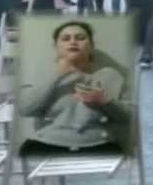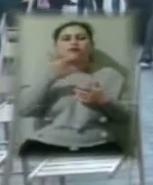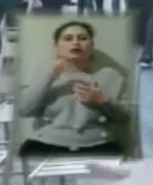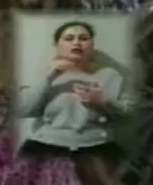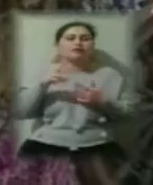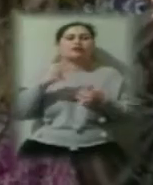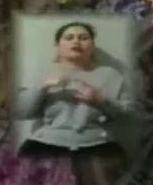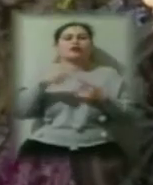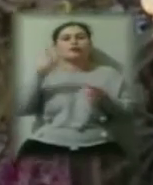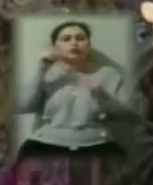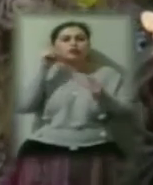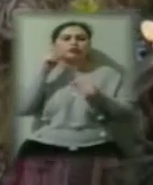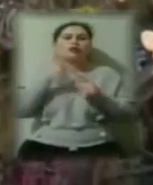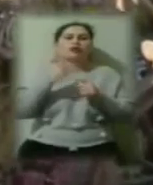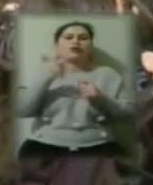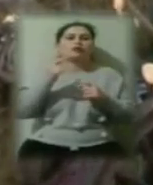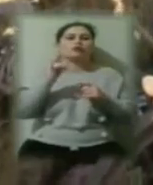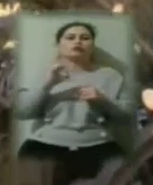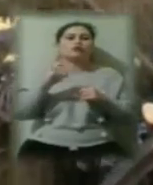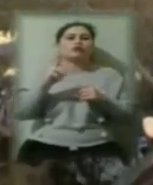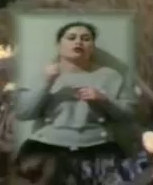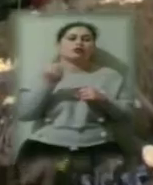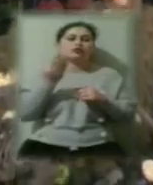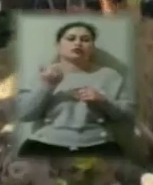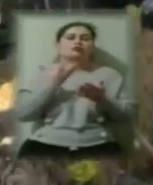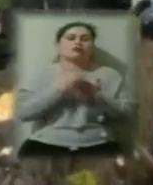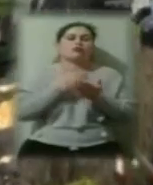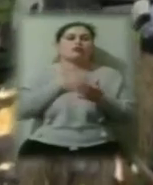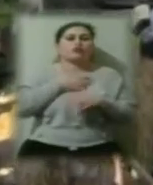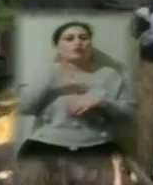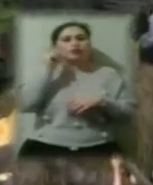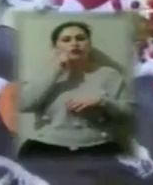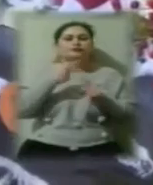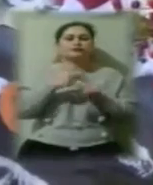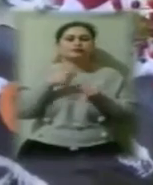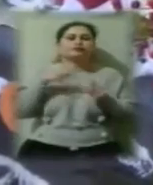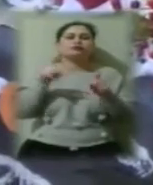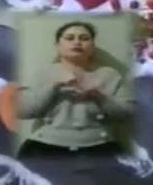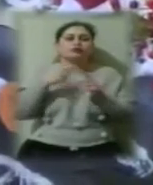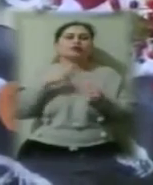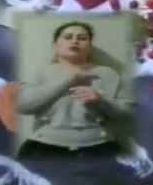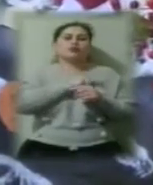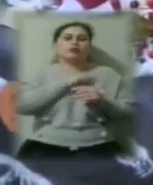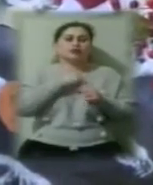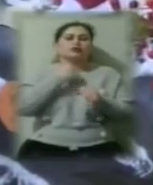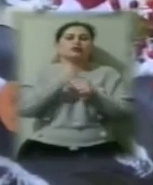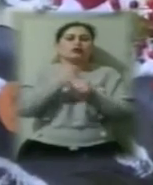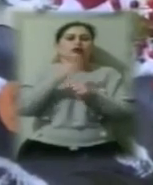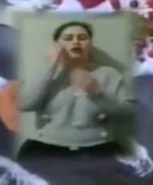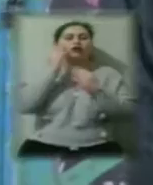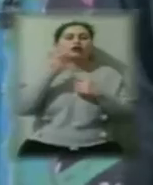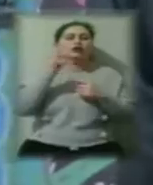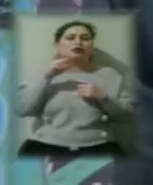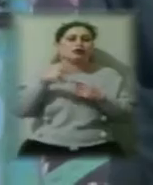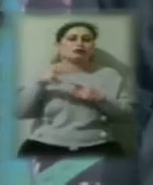забавлянки та гарбузова каша, звичайно, наша українська. Я також своїм працівникам робила грим і